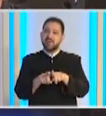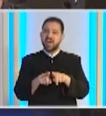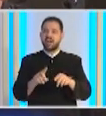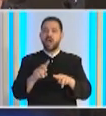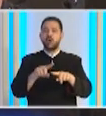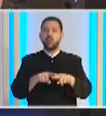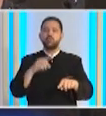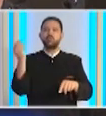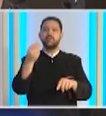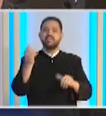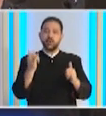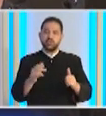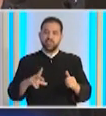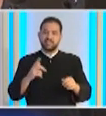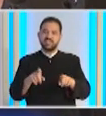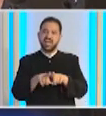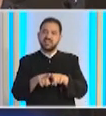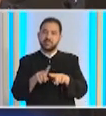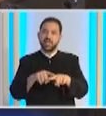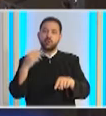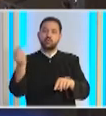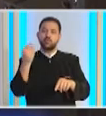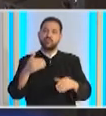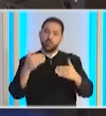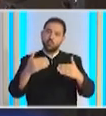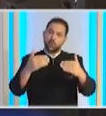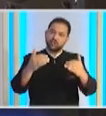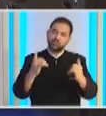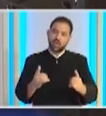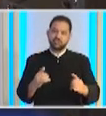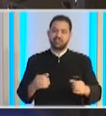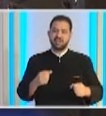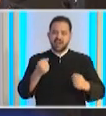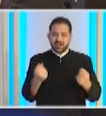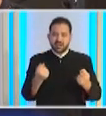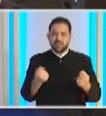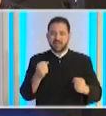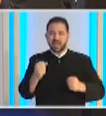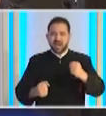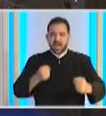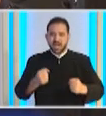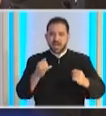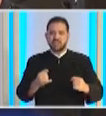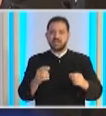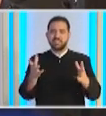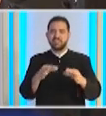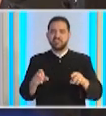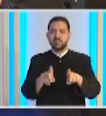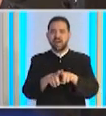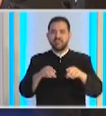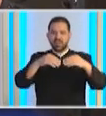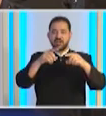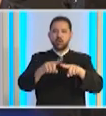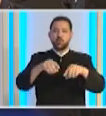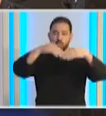Tocmai aceasta este asemănarea cu Dumnezeu. Procesul acesta, efortul nostru duhovnicesc de a ne asemăna cu Dumnezeu, cu Sfinții Săi,